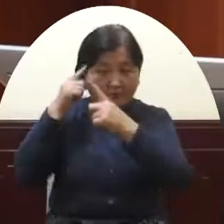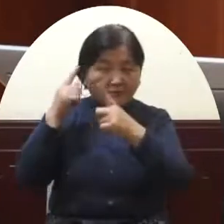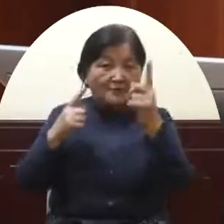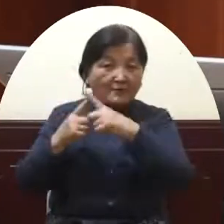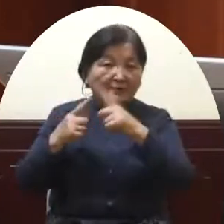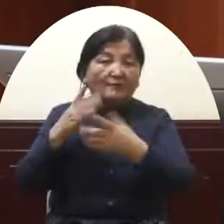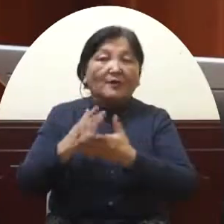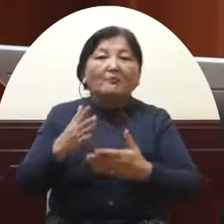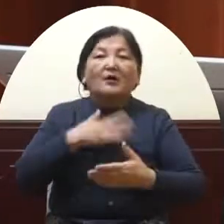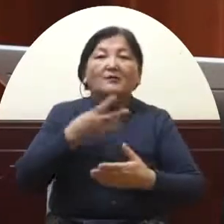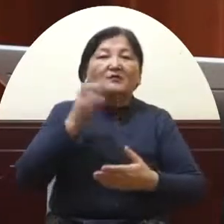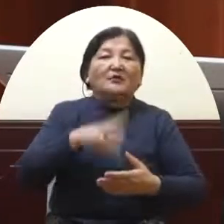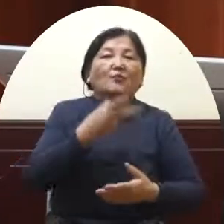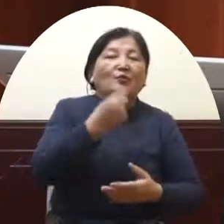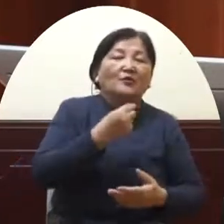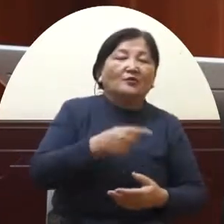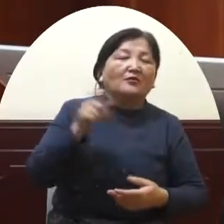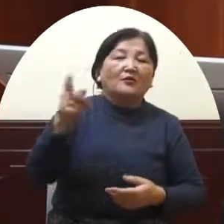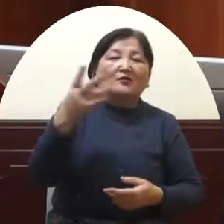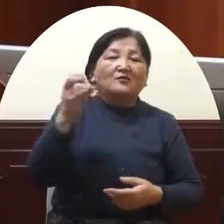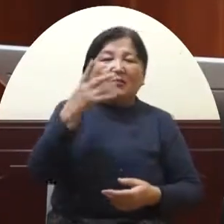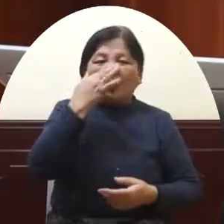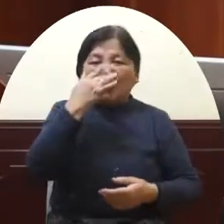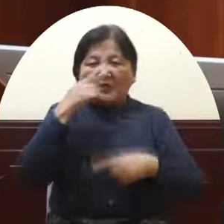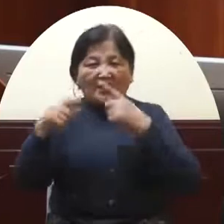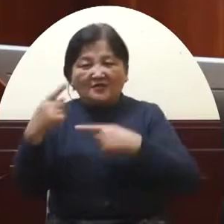үнэн нөгөө нам худлаа ярьж байгаа гэж дандаа итгүүлдэг.